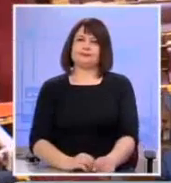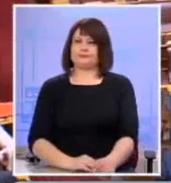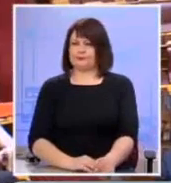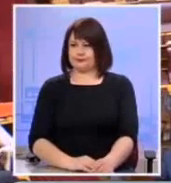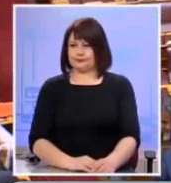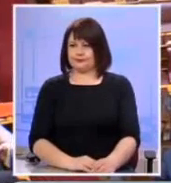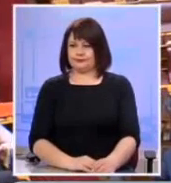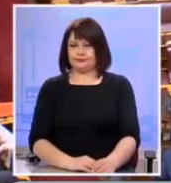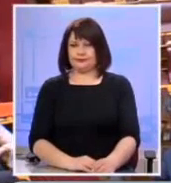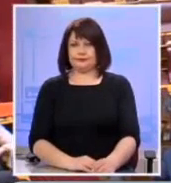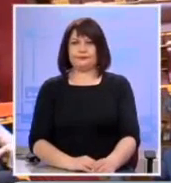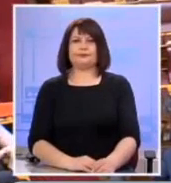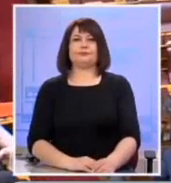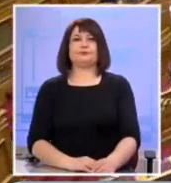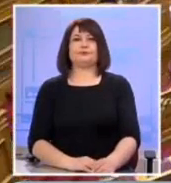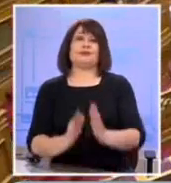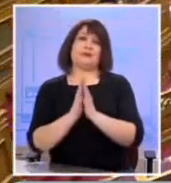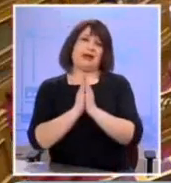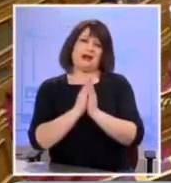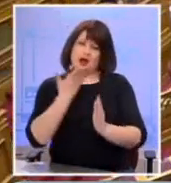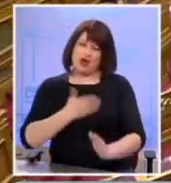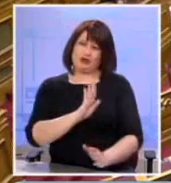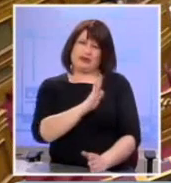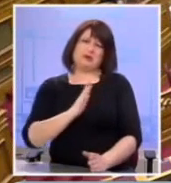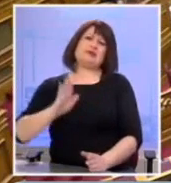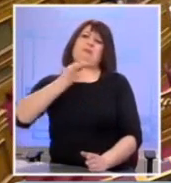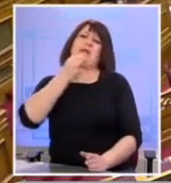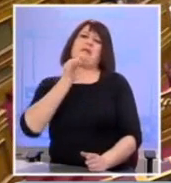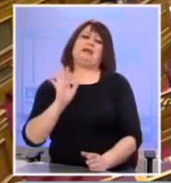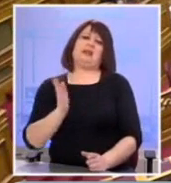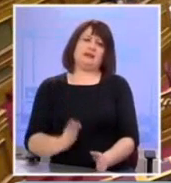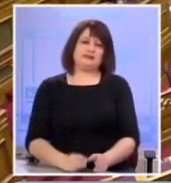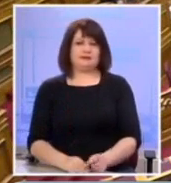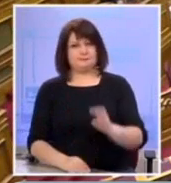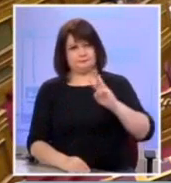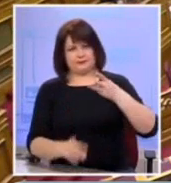αδρόφη. Κυρία Βούλτευση, για να ολοκληρώσει λοιπόν, ο κύριος Υπουργός. Τελειώνω, ναι. Το τρίτο...